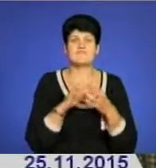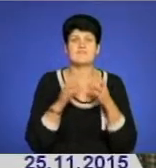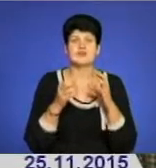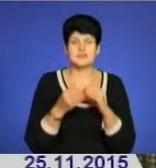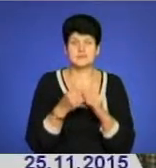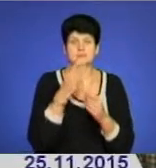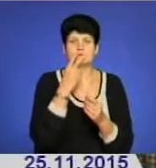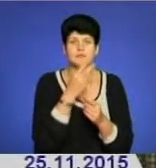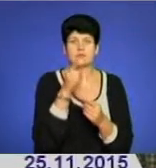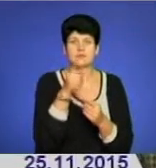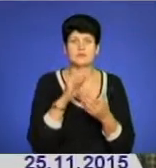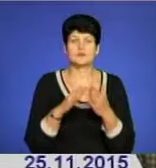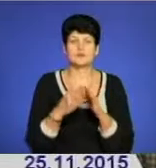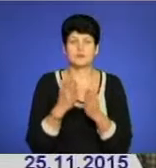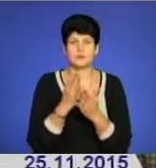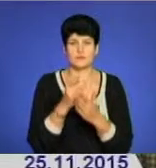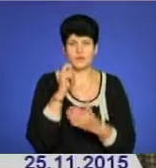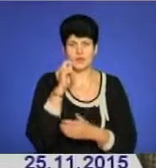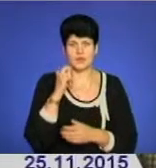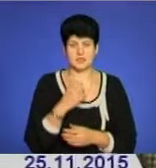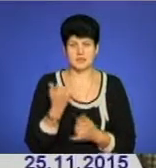тієї ситуації, якої ми маємо в Україні зараз.